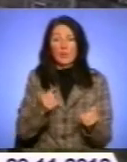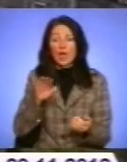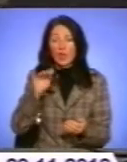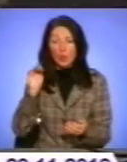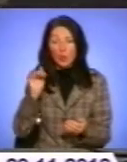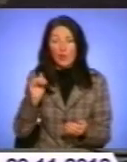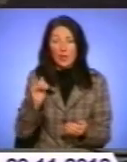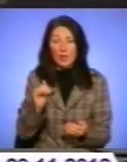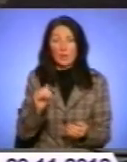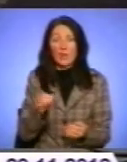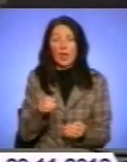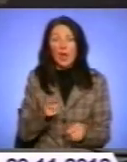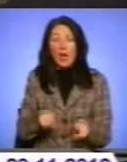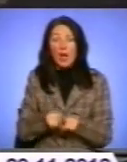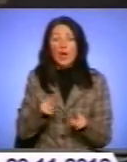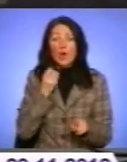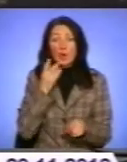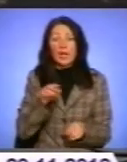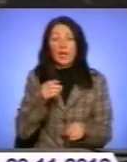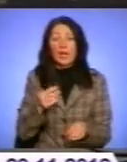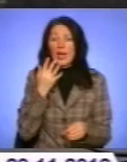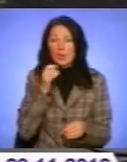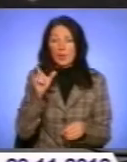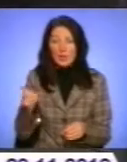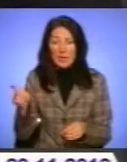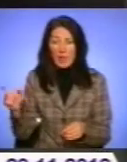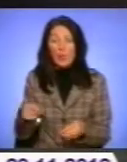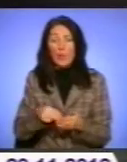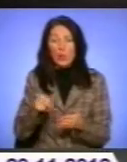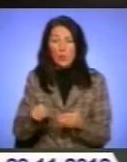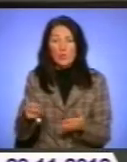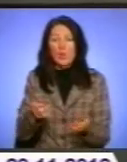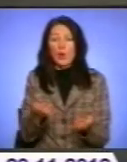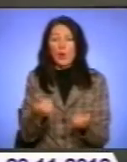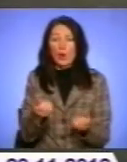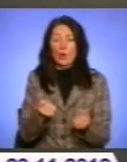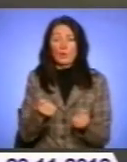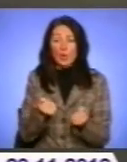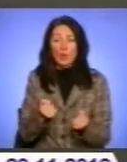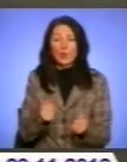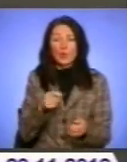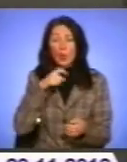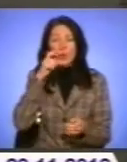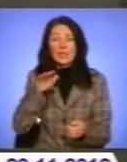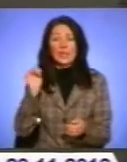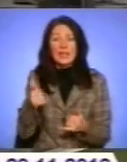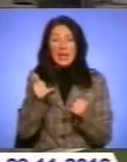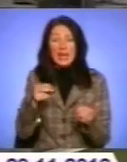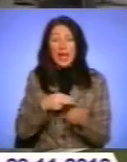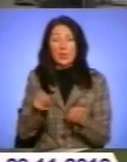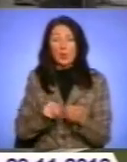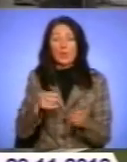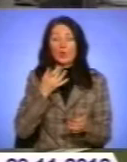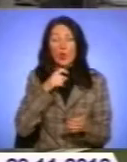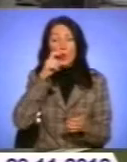таку систему, коли іноземні покупці отримуватимуть українські товарні кредити на придбання вітчизняних літаків, кораблів, турбін тощо. Важливо, на